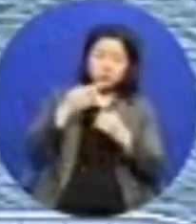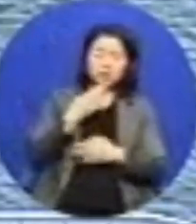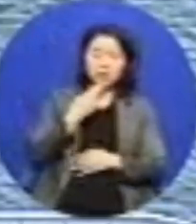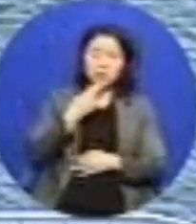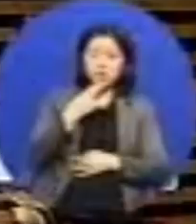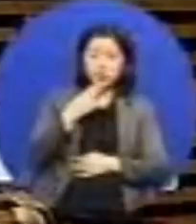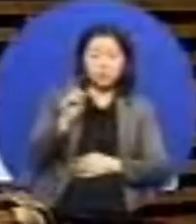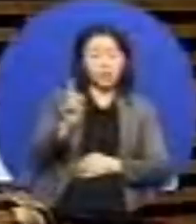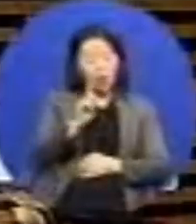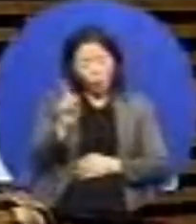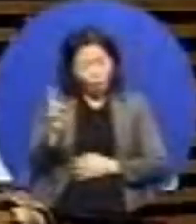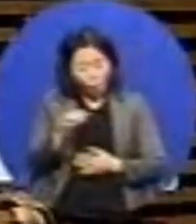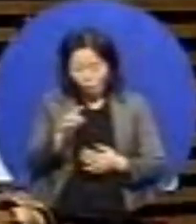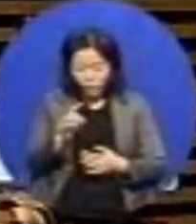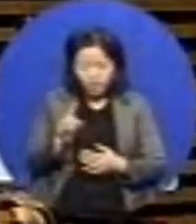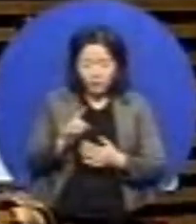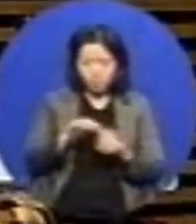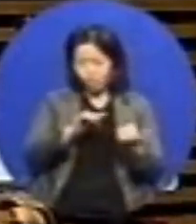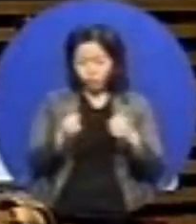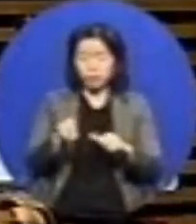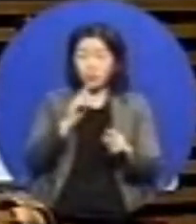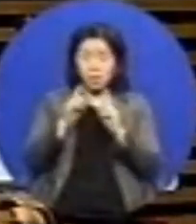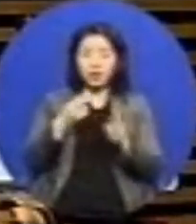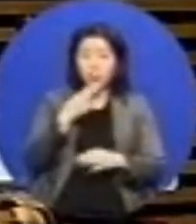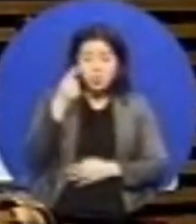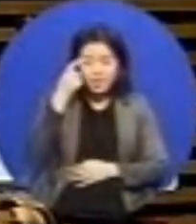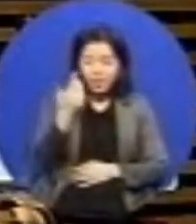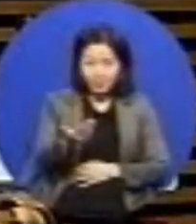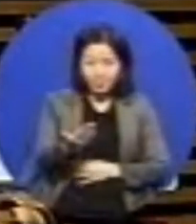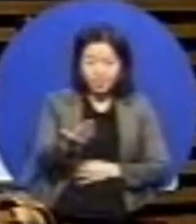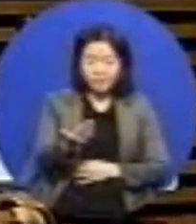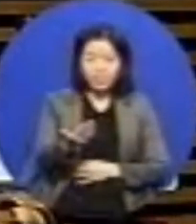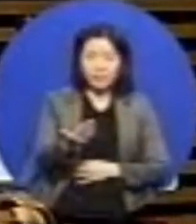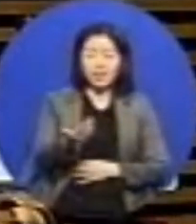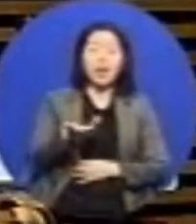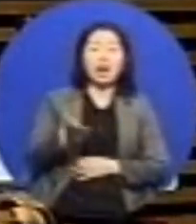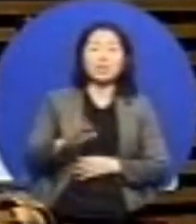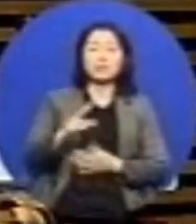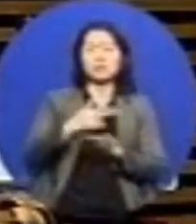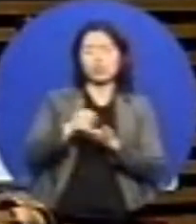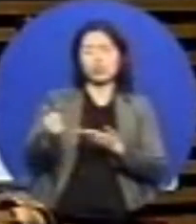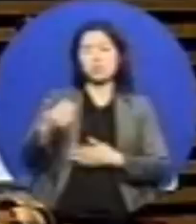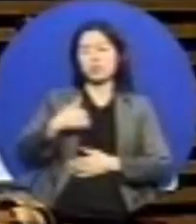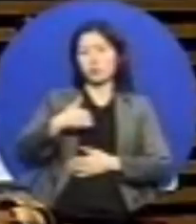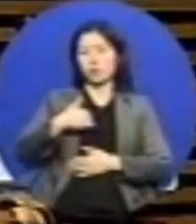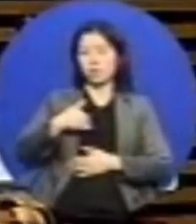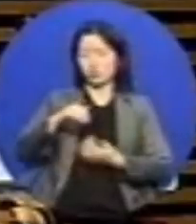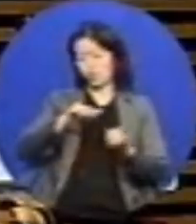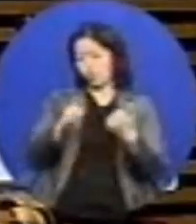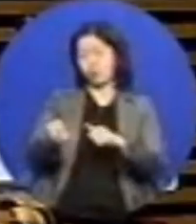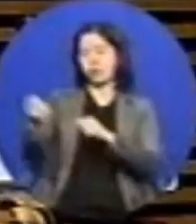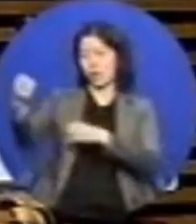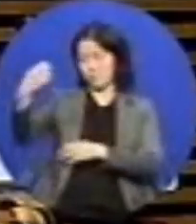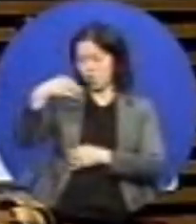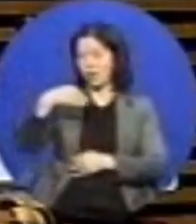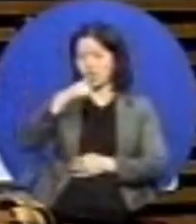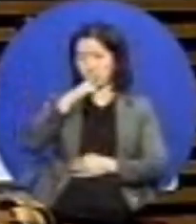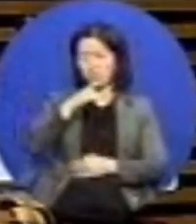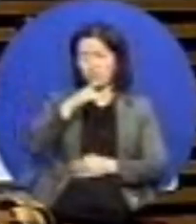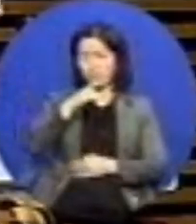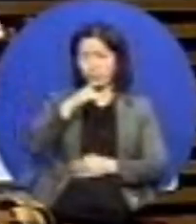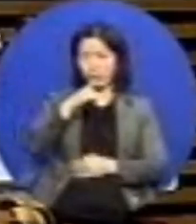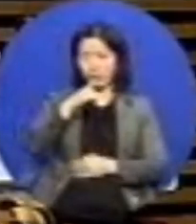어지간하면 죽을 하고는 안하잖아요 근데 주님은 저에게 죽어 라고 하셨어요 그것은 저에게 에서